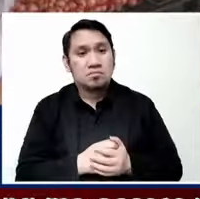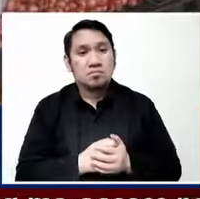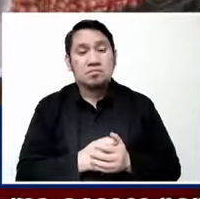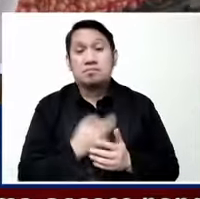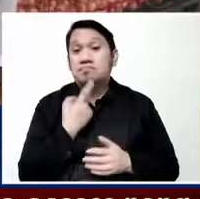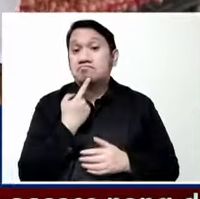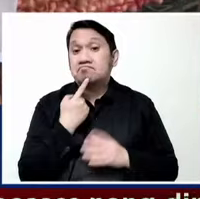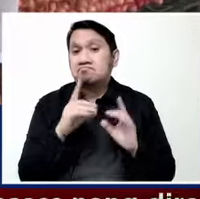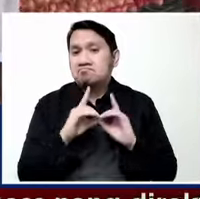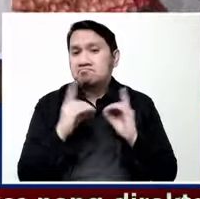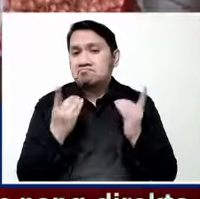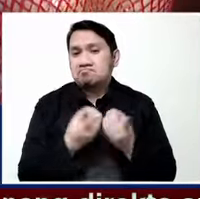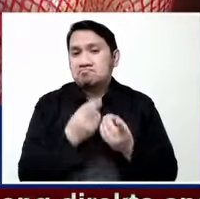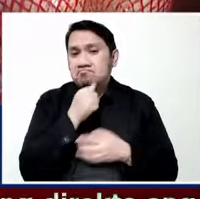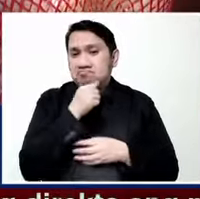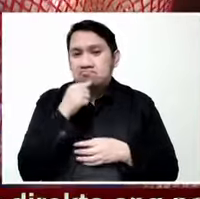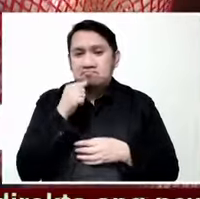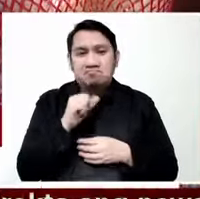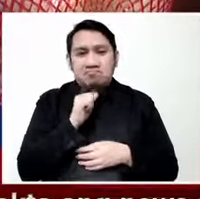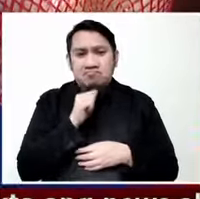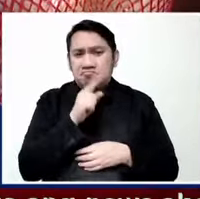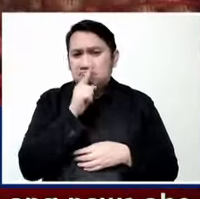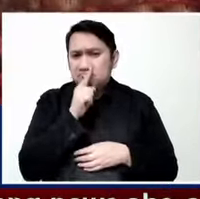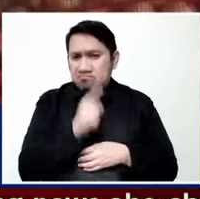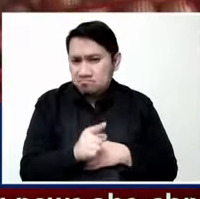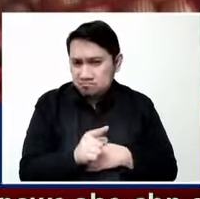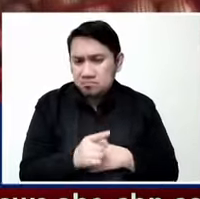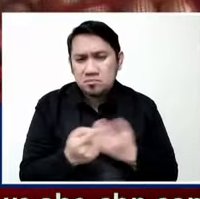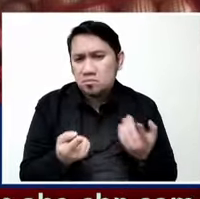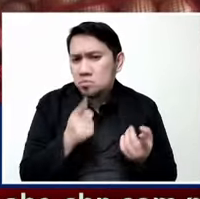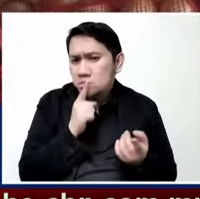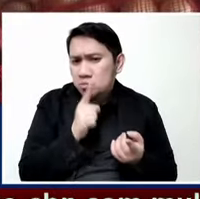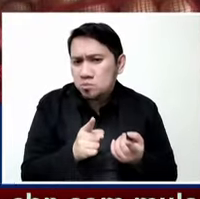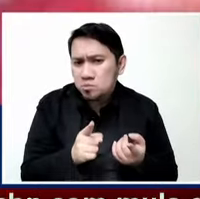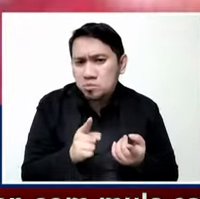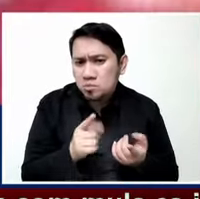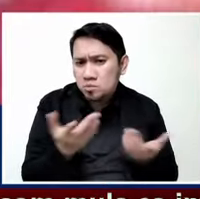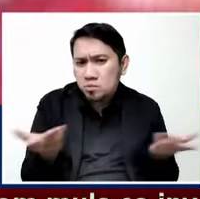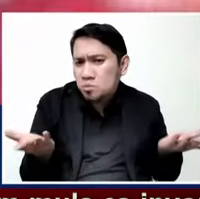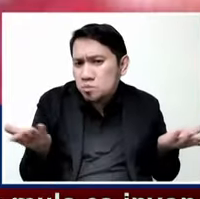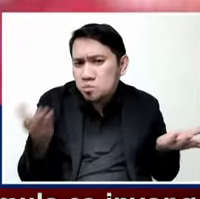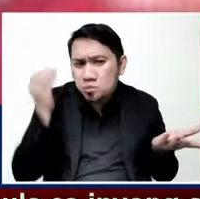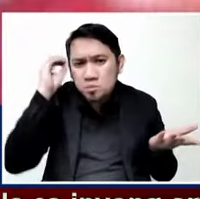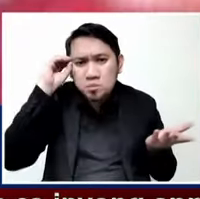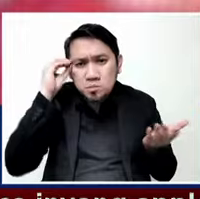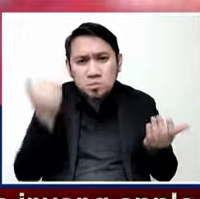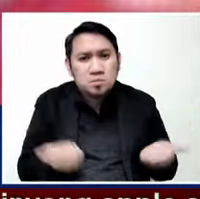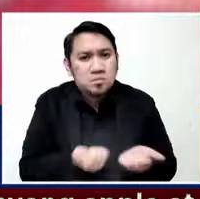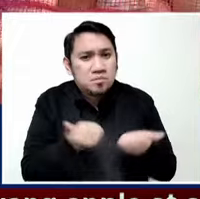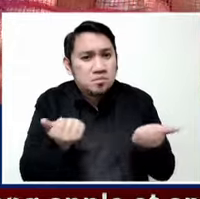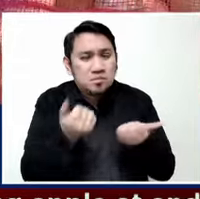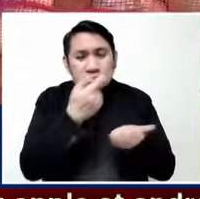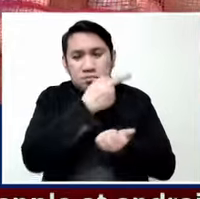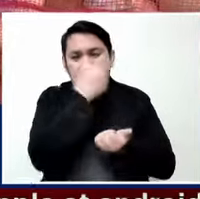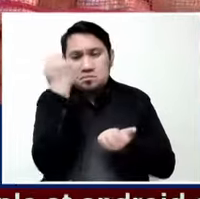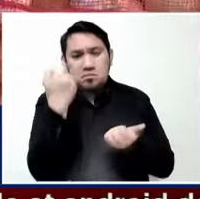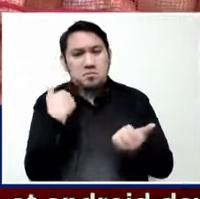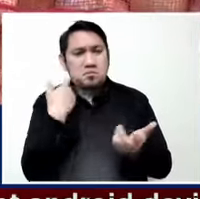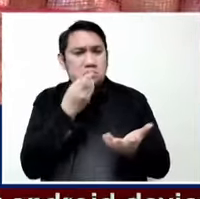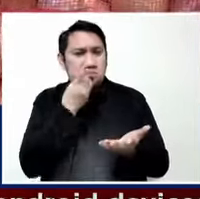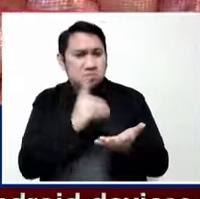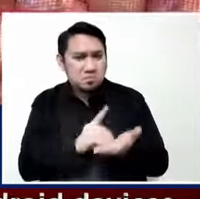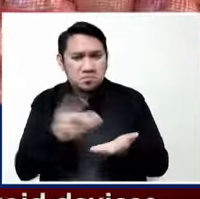DA, hindi pa nila matiyak ang totoong sitwasyon sa supply ng sibuyas dahil sa iba't ibang datos na